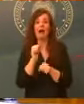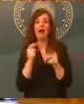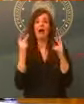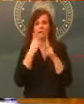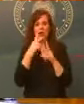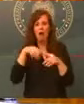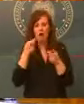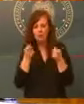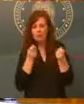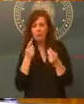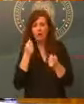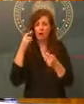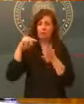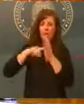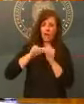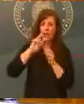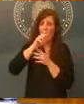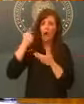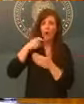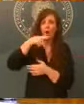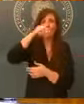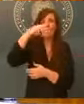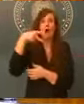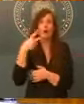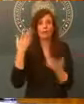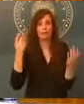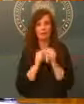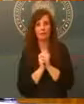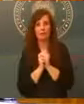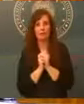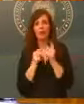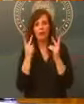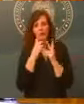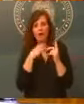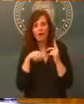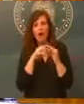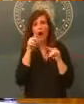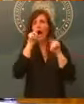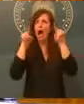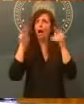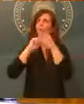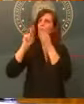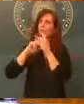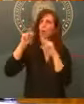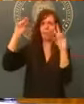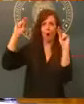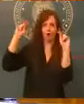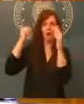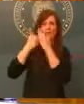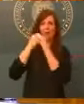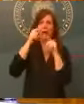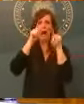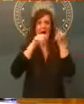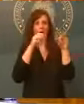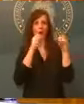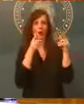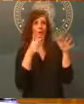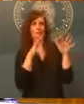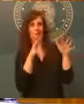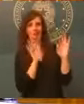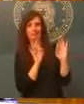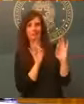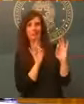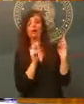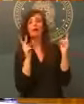qualcuno si è chiesto perché alcune scuole sono molto più moderne molto più innovative ed altre sono un po' più indietro tanto dipende